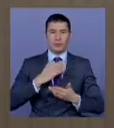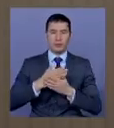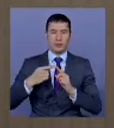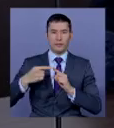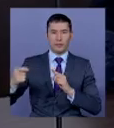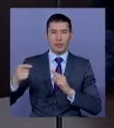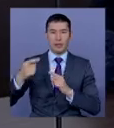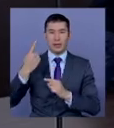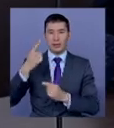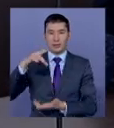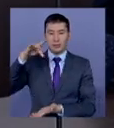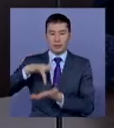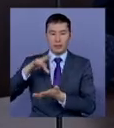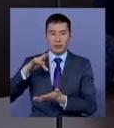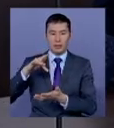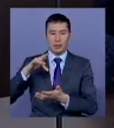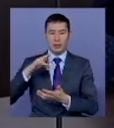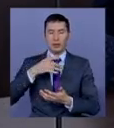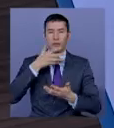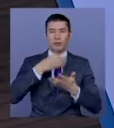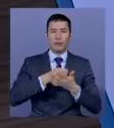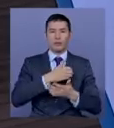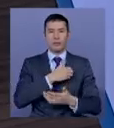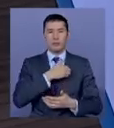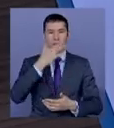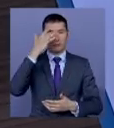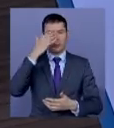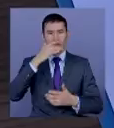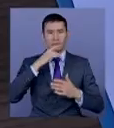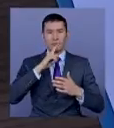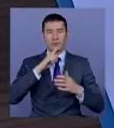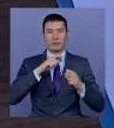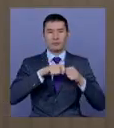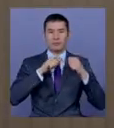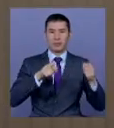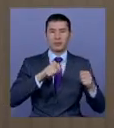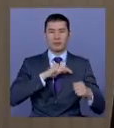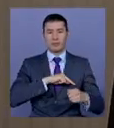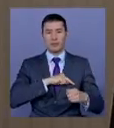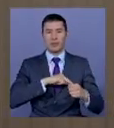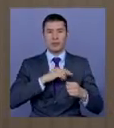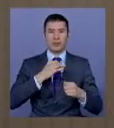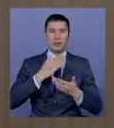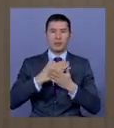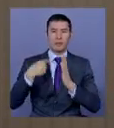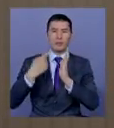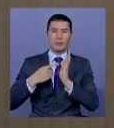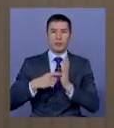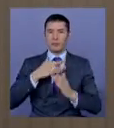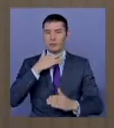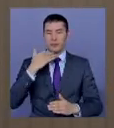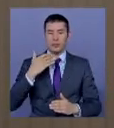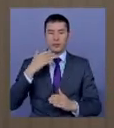орталықтан өз ісімді бастап жүргізем деген жас кәсіпкерлеріміз деген көп деген мәселелер бойынша сол